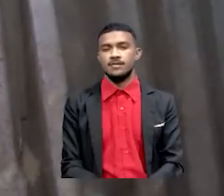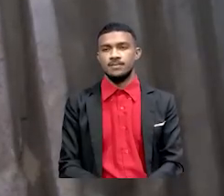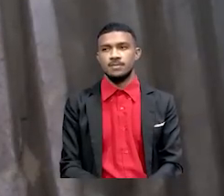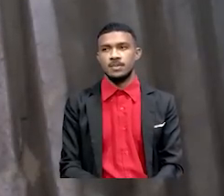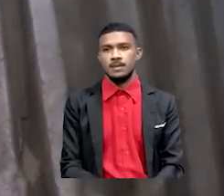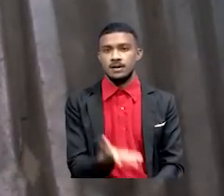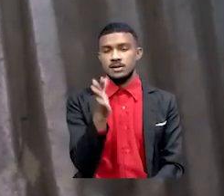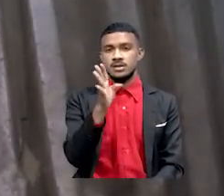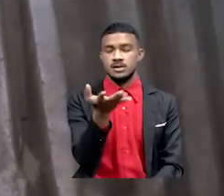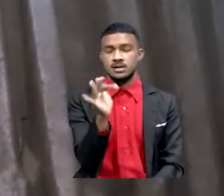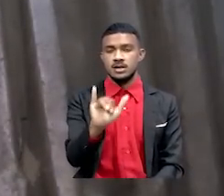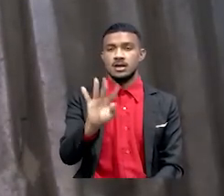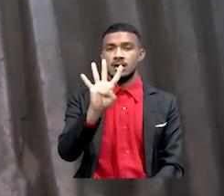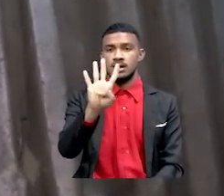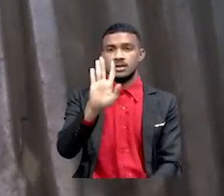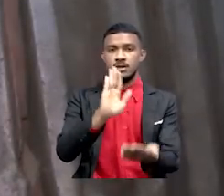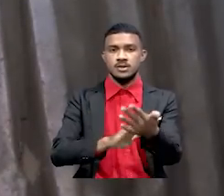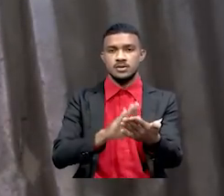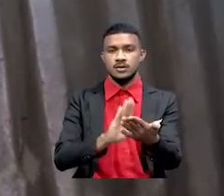sen hat escola